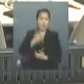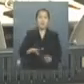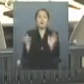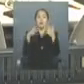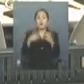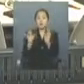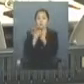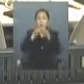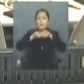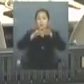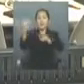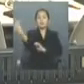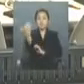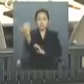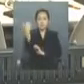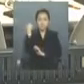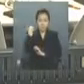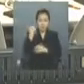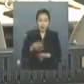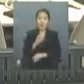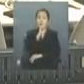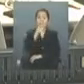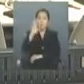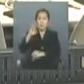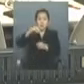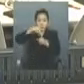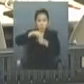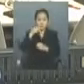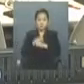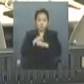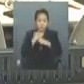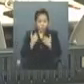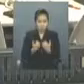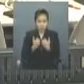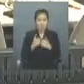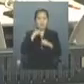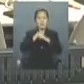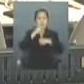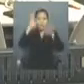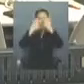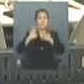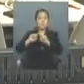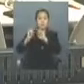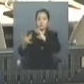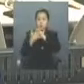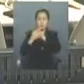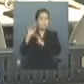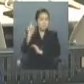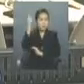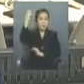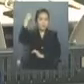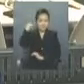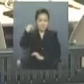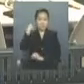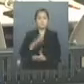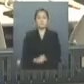าศระบบที่เรามีอยู่สามารถรองรับการผลิตรายการที่เป็น High Definition ก็หมายถึงว่า